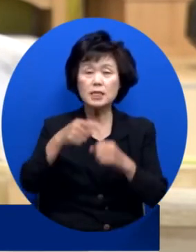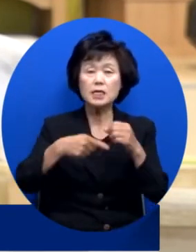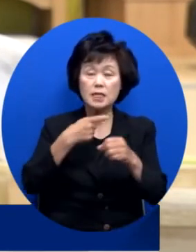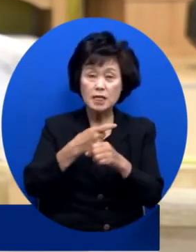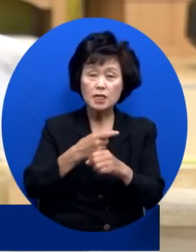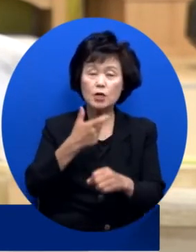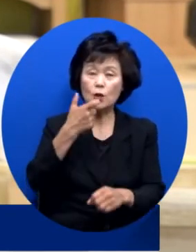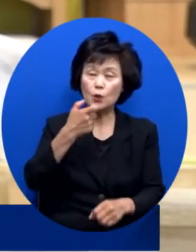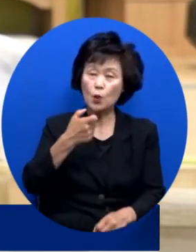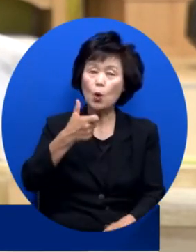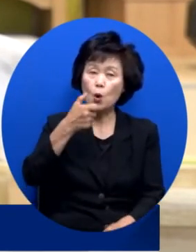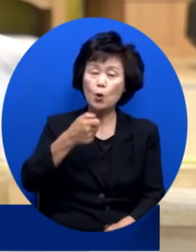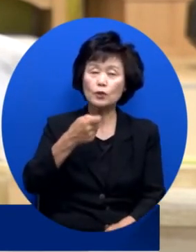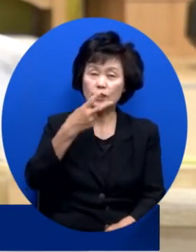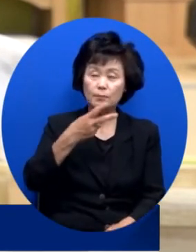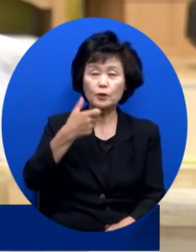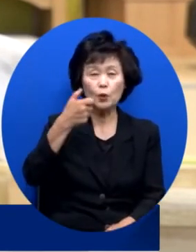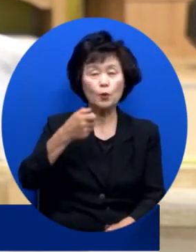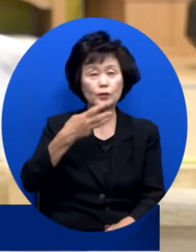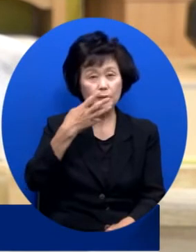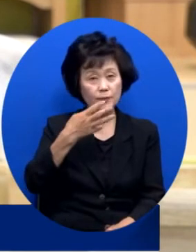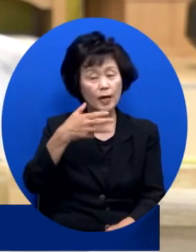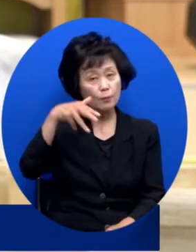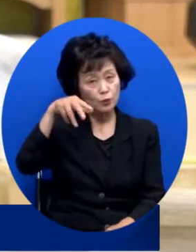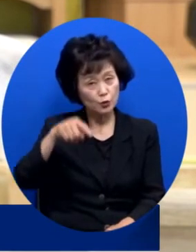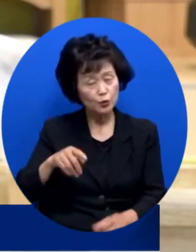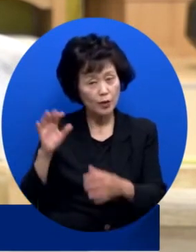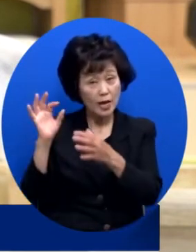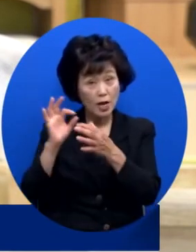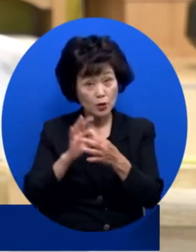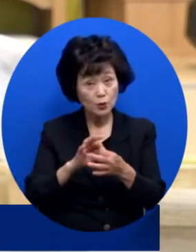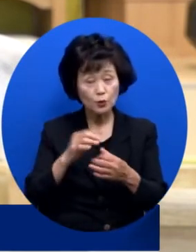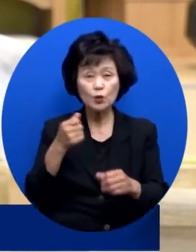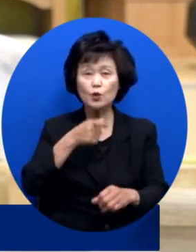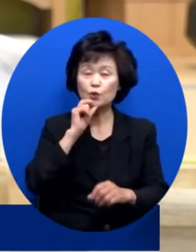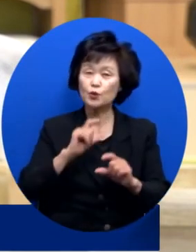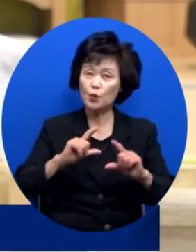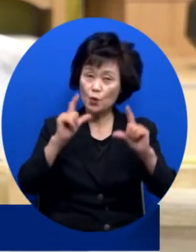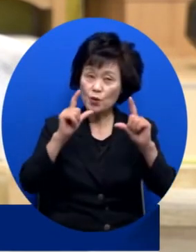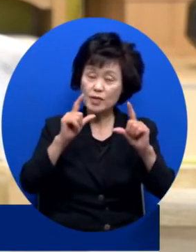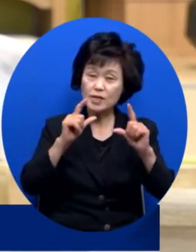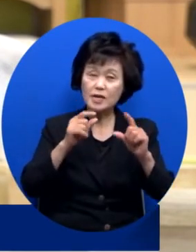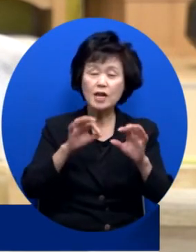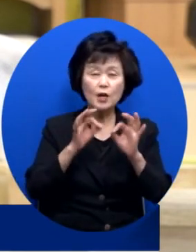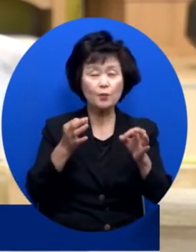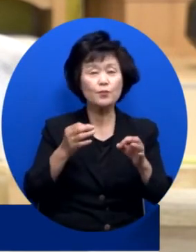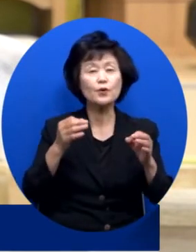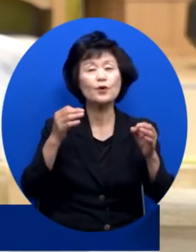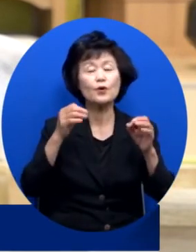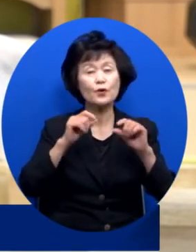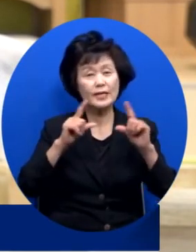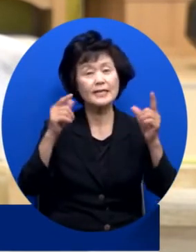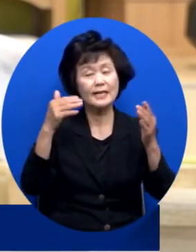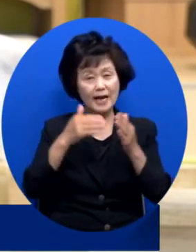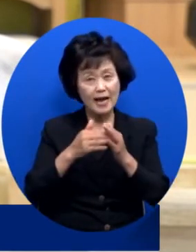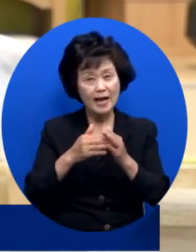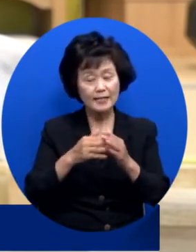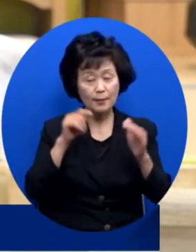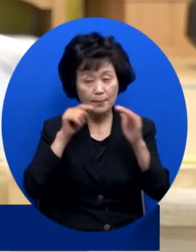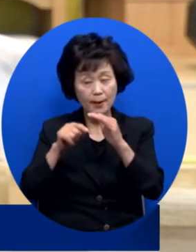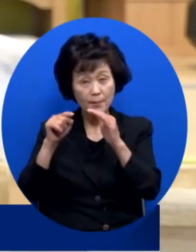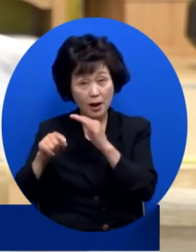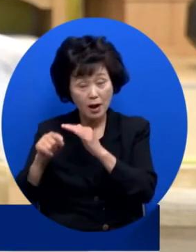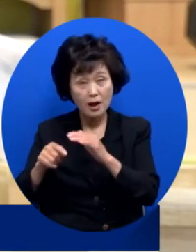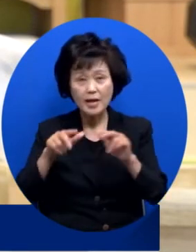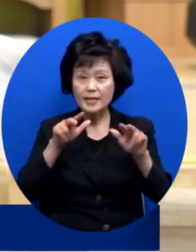그 52주, 53주 하다 보니까 또 수요일하고 금요일까지 가다 보니까 지금